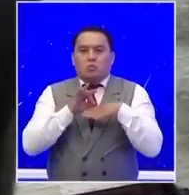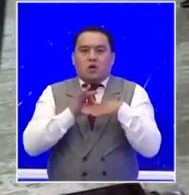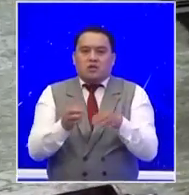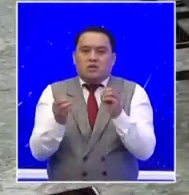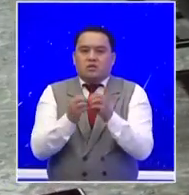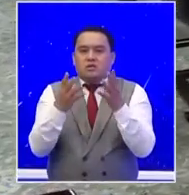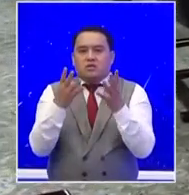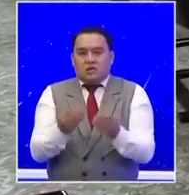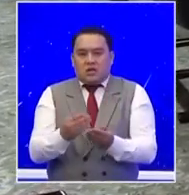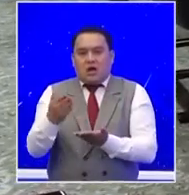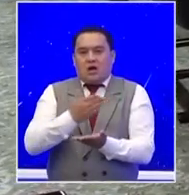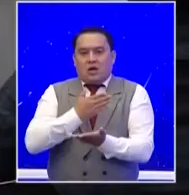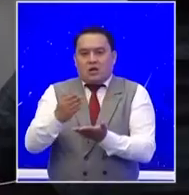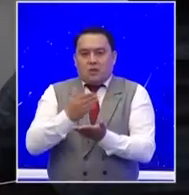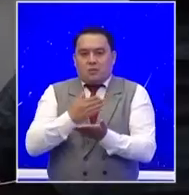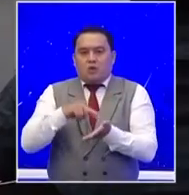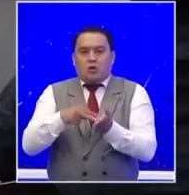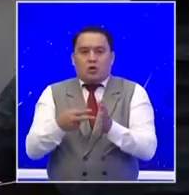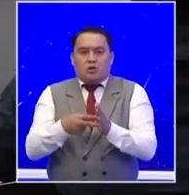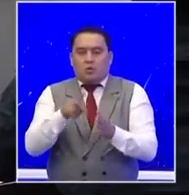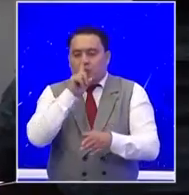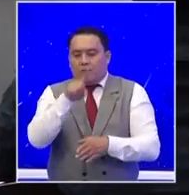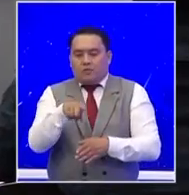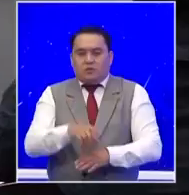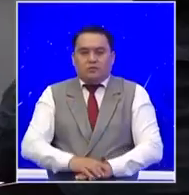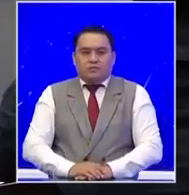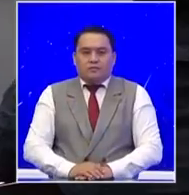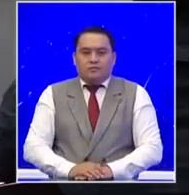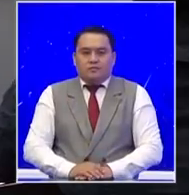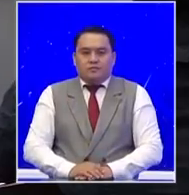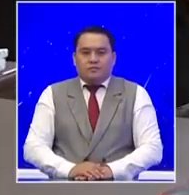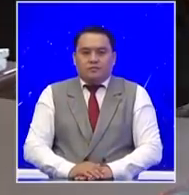проходить на 10-й день. Скрининг-тесты планируется не проводить.